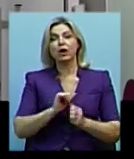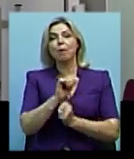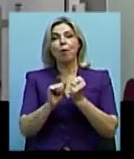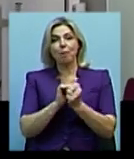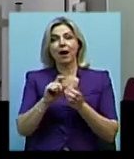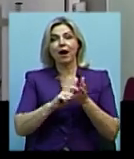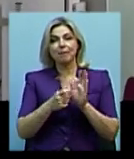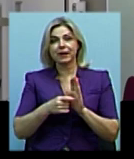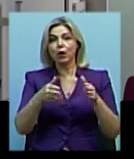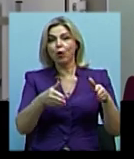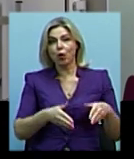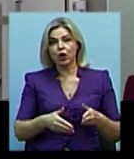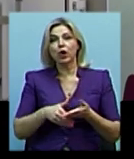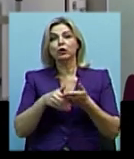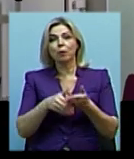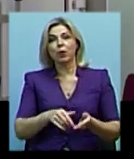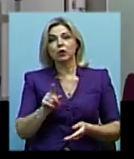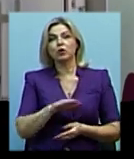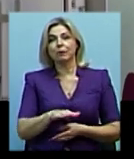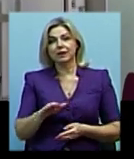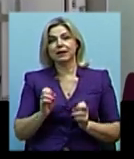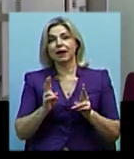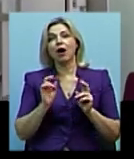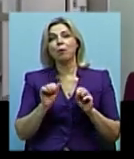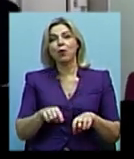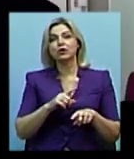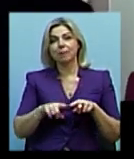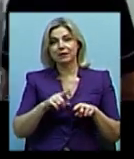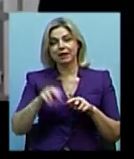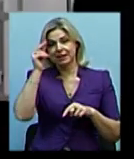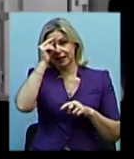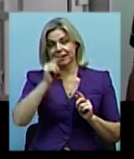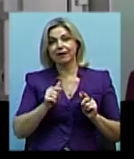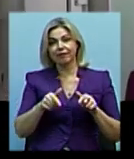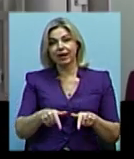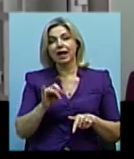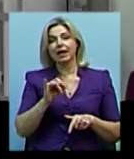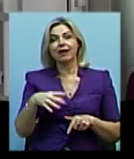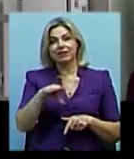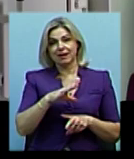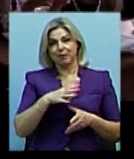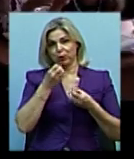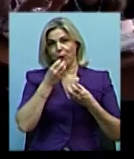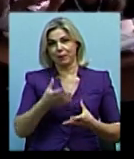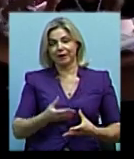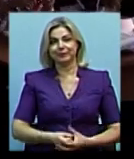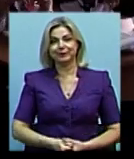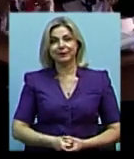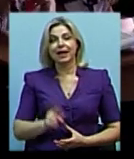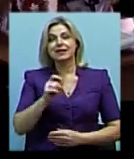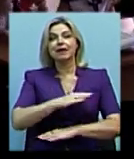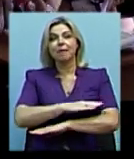кабінети, коридори, допомагали, щоб діти якомога швидше приступили до занять, щоб все вийшло і щоб все було добре. За